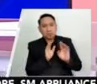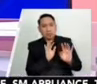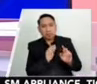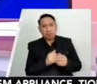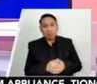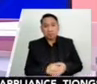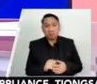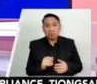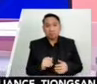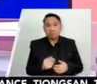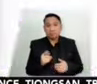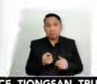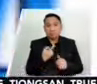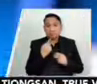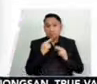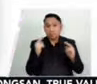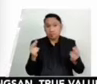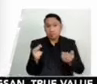Sandra